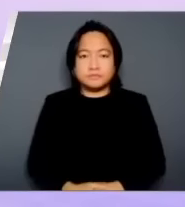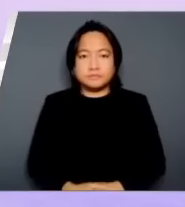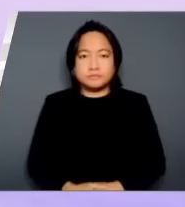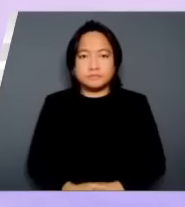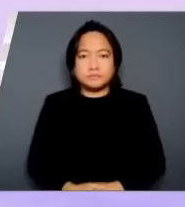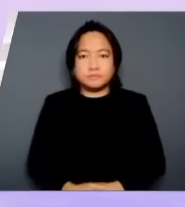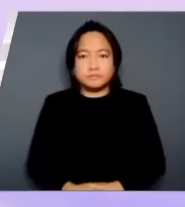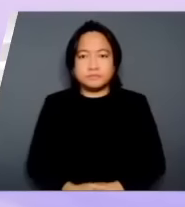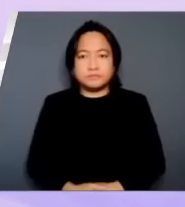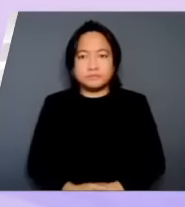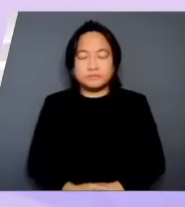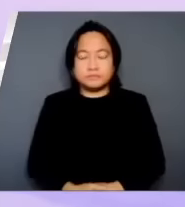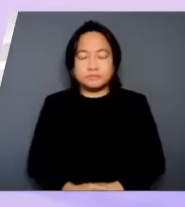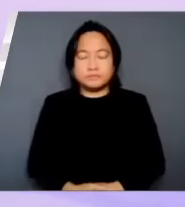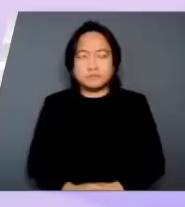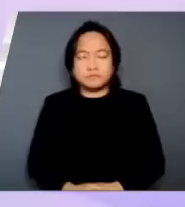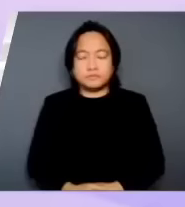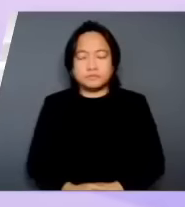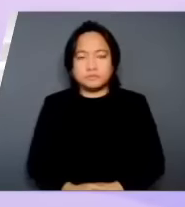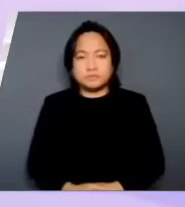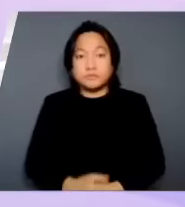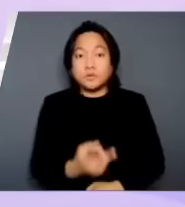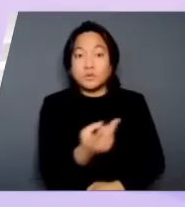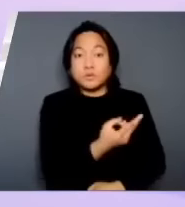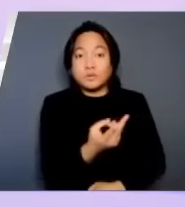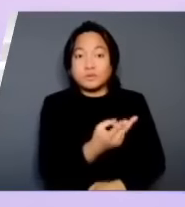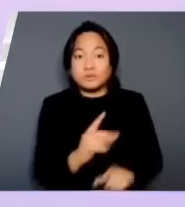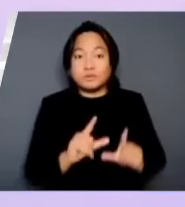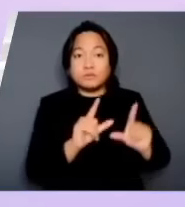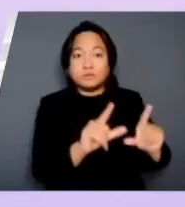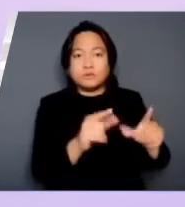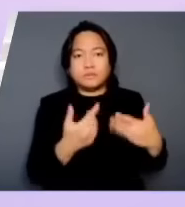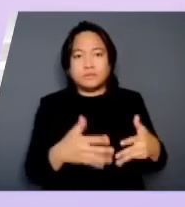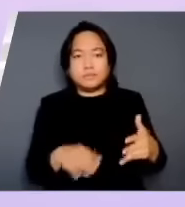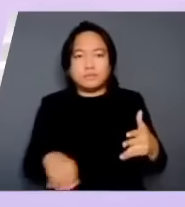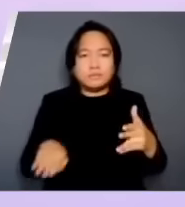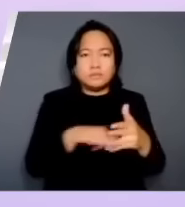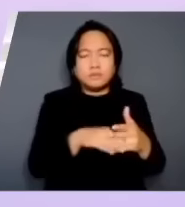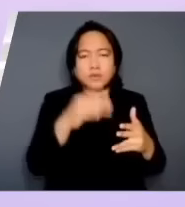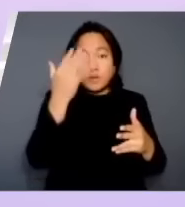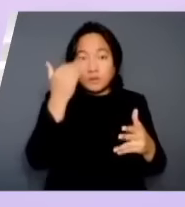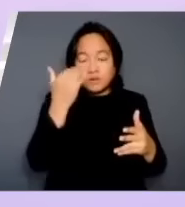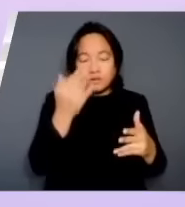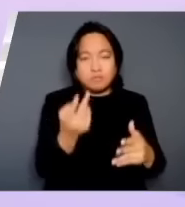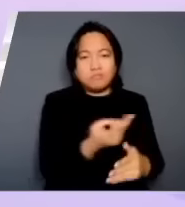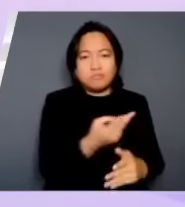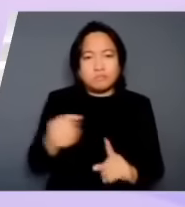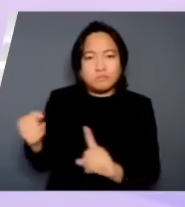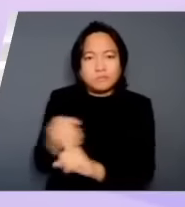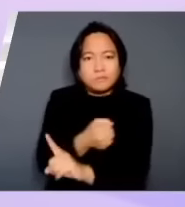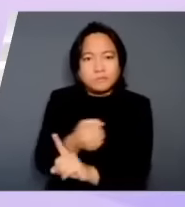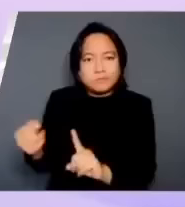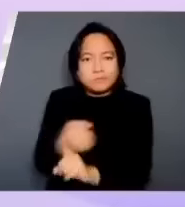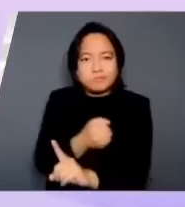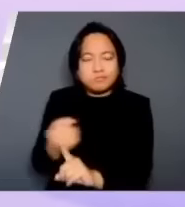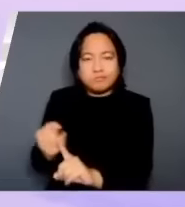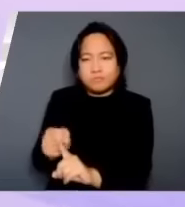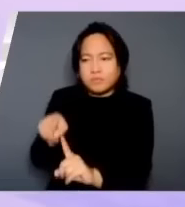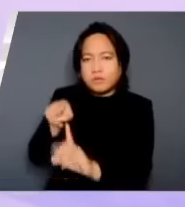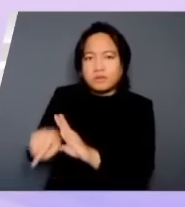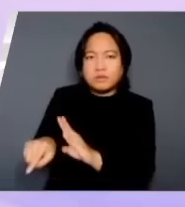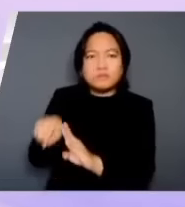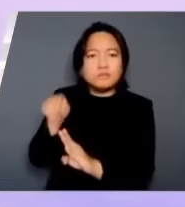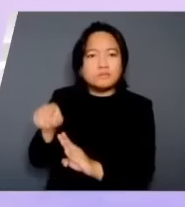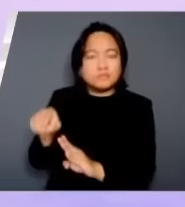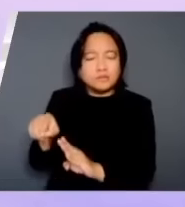Kinasuha na dalawang suspect sa paggugulpi at pananakal na ikinamatay na isang transgender sa Pasig City. Ang krimen nag-ugat umano